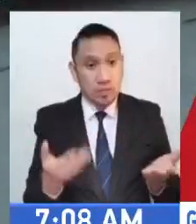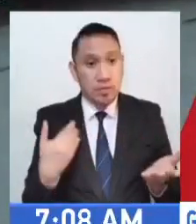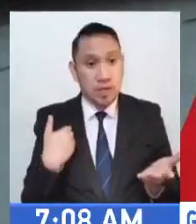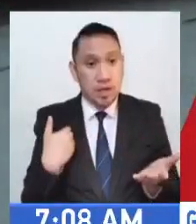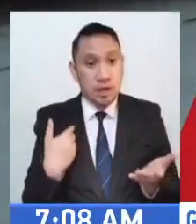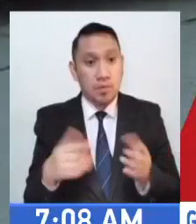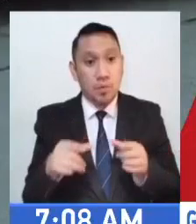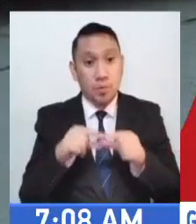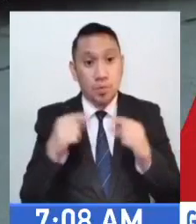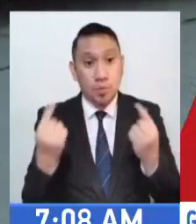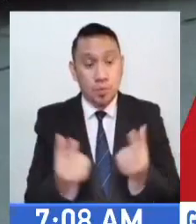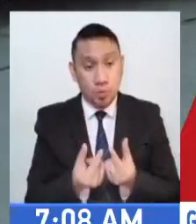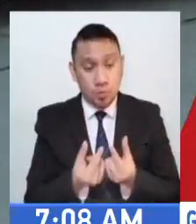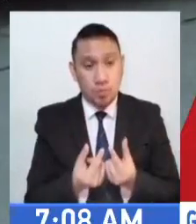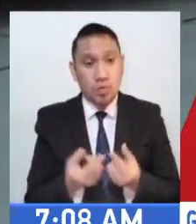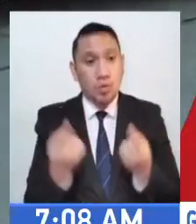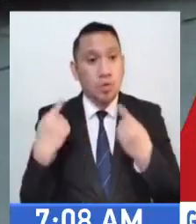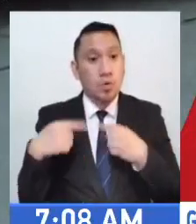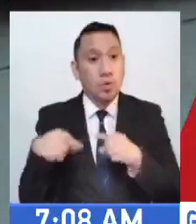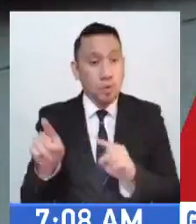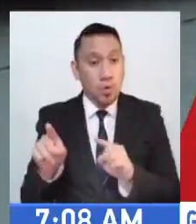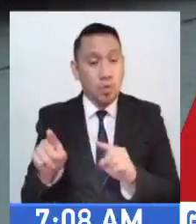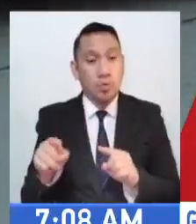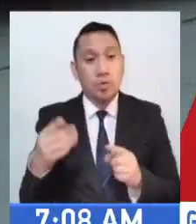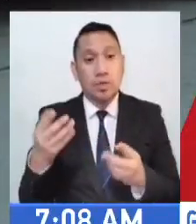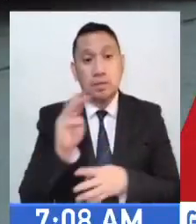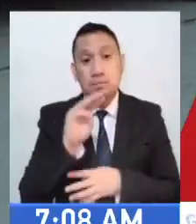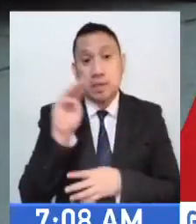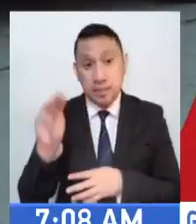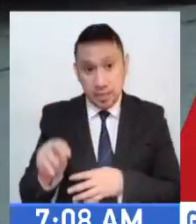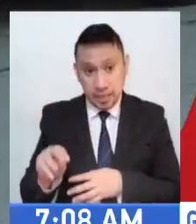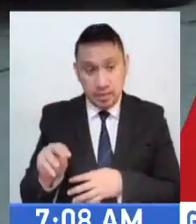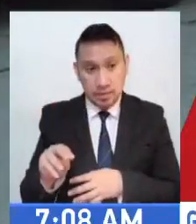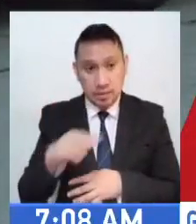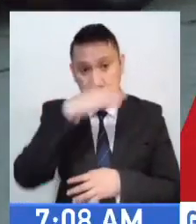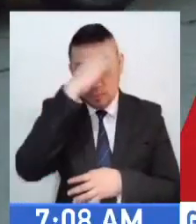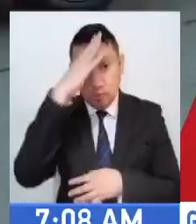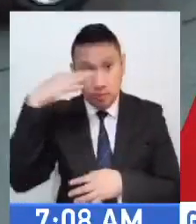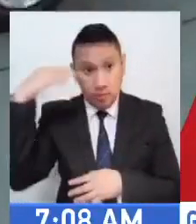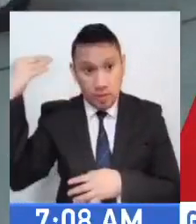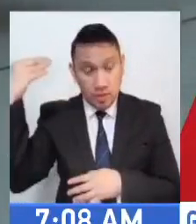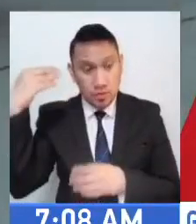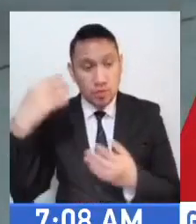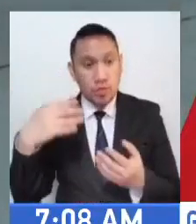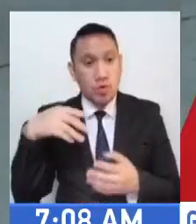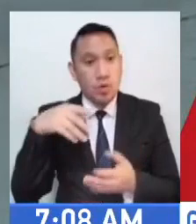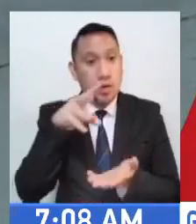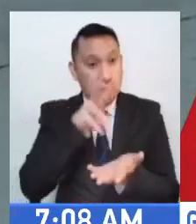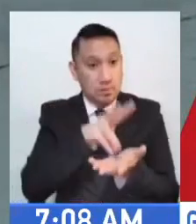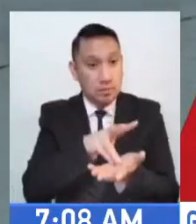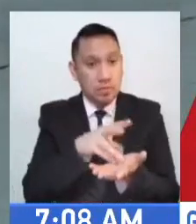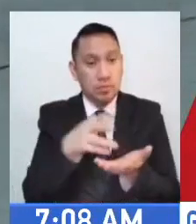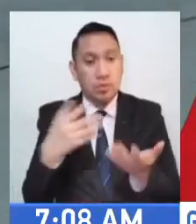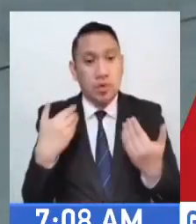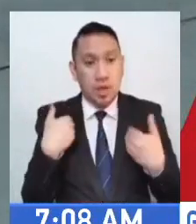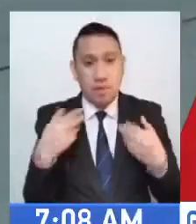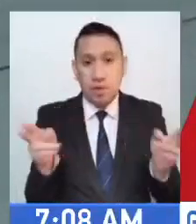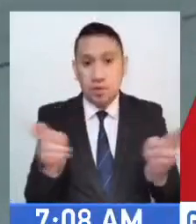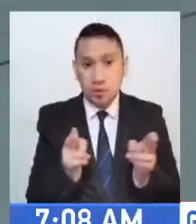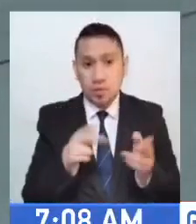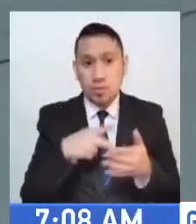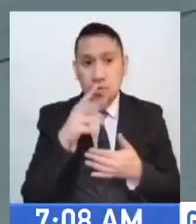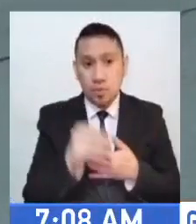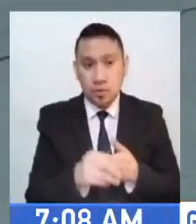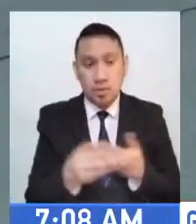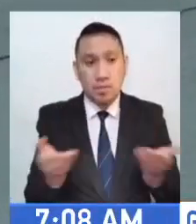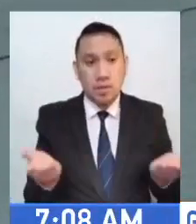doon sa Liwasang Bonifacio sa Maynila para magdaos din ng maiksing programa. Yan ang unang balita mula rito sa Quezon City. Ako po